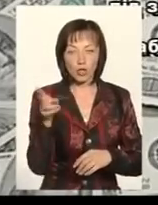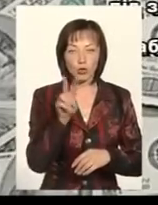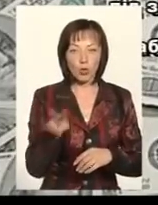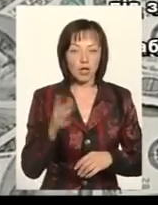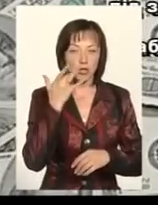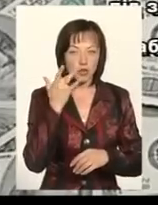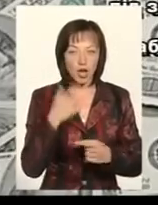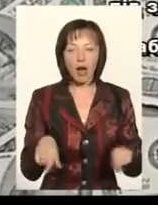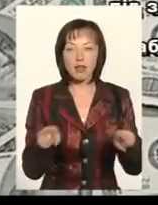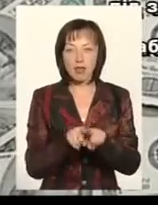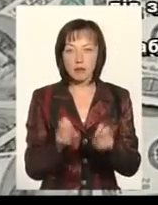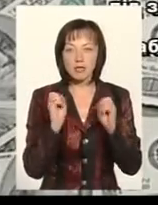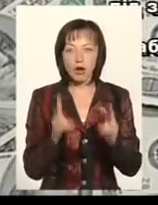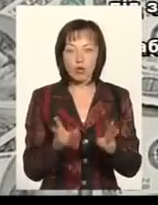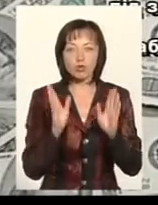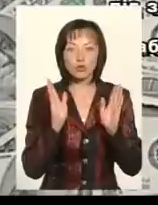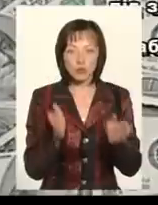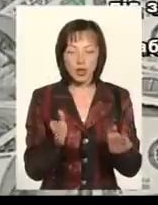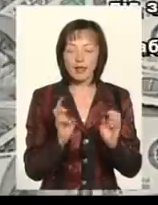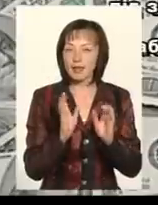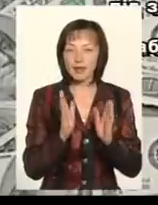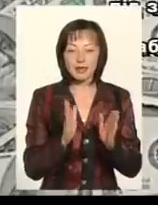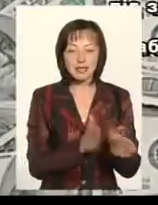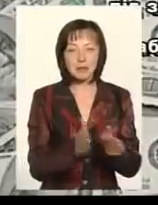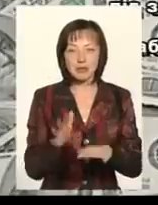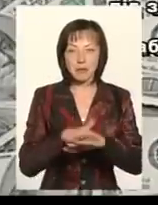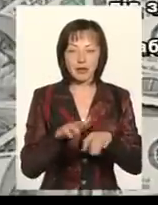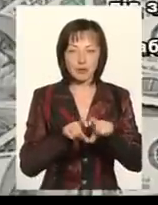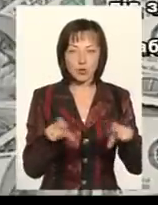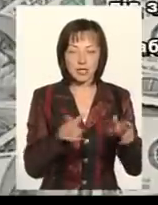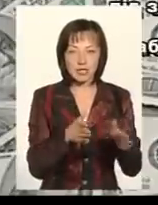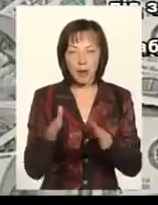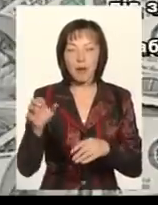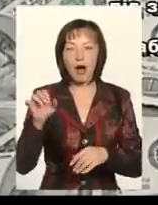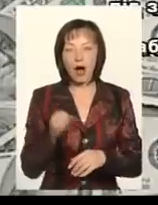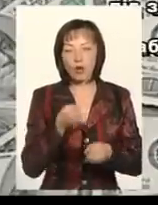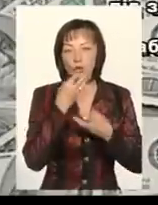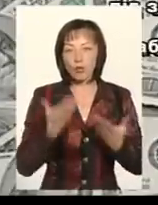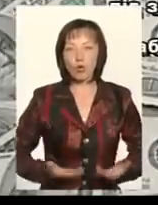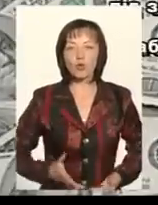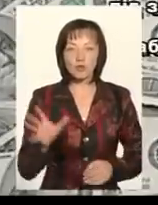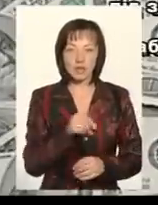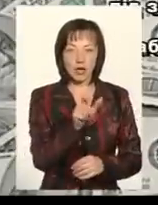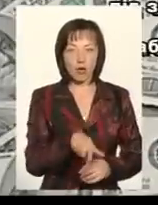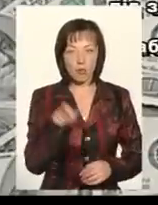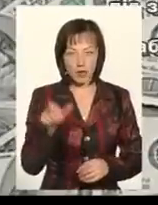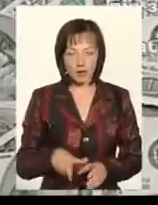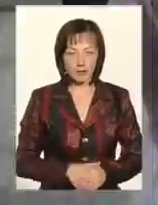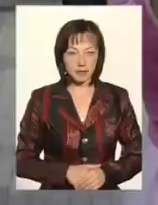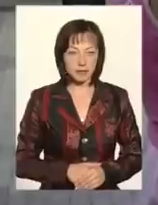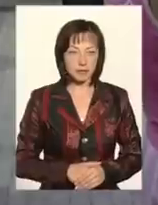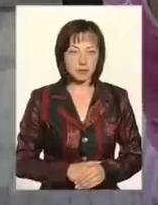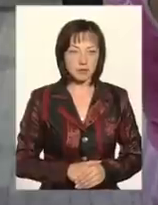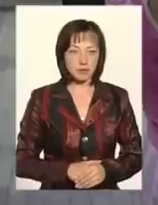США відтак під загрозу буде поставлено не тільки стабільність банківської системи а й добробут усіх громадян прес-служба